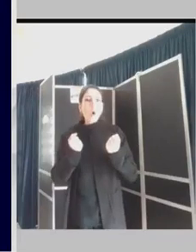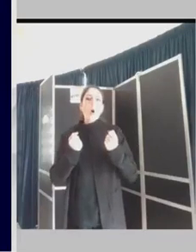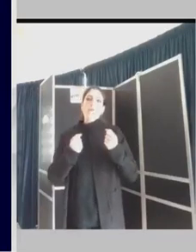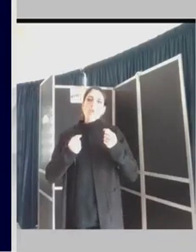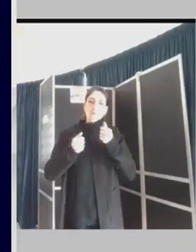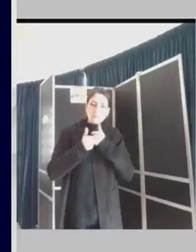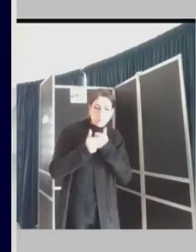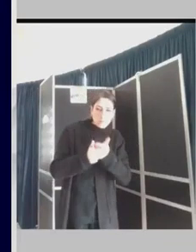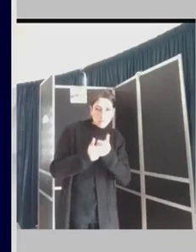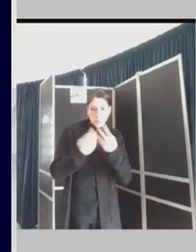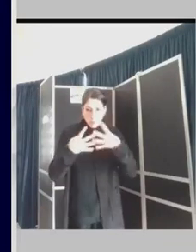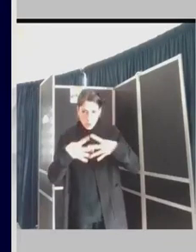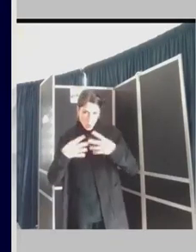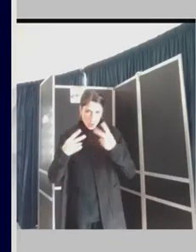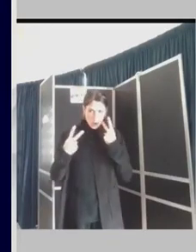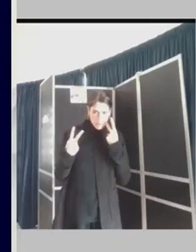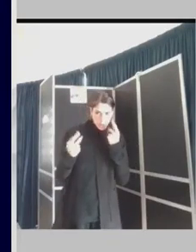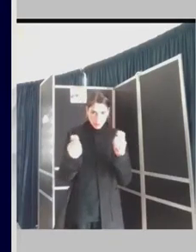Grazie.